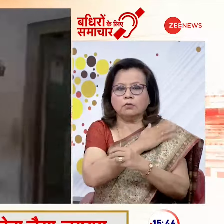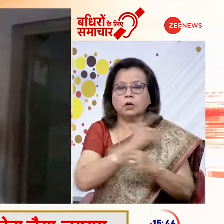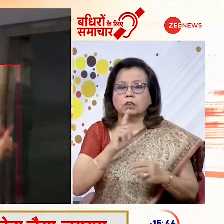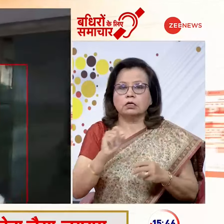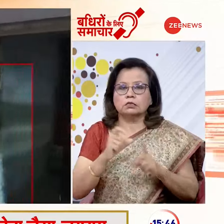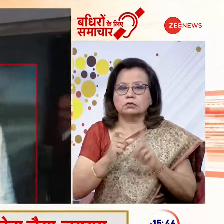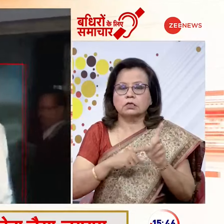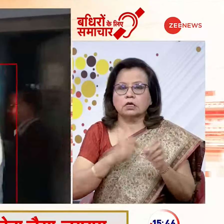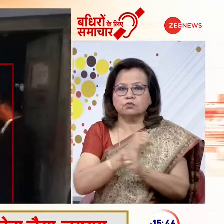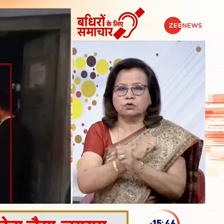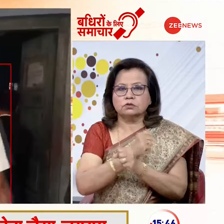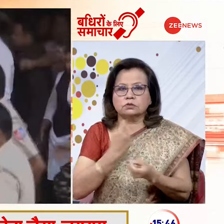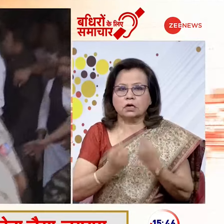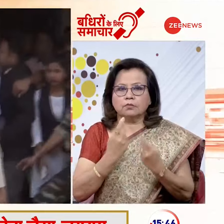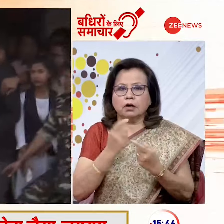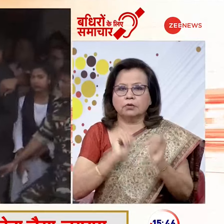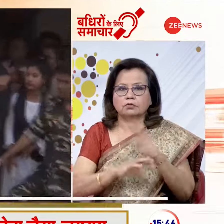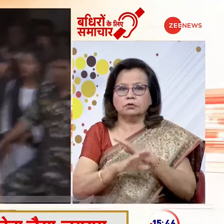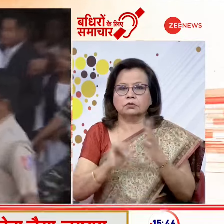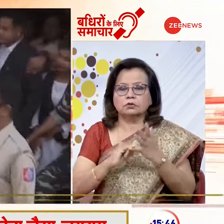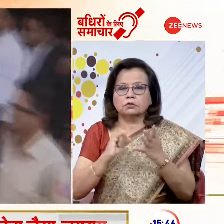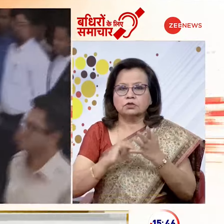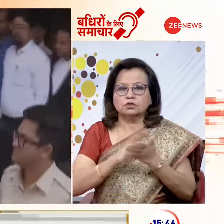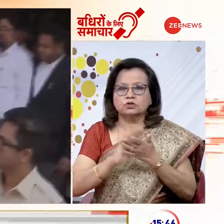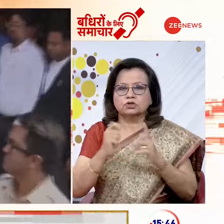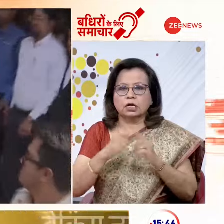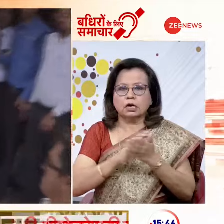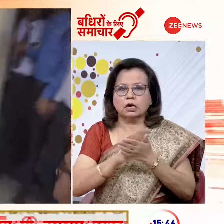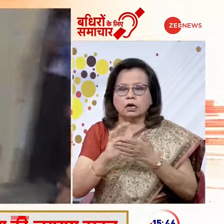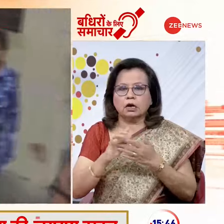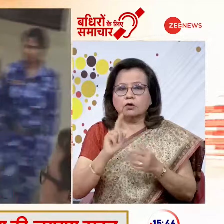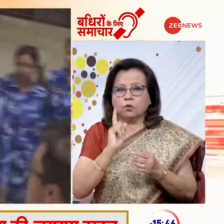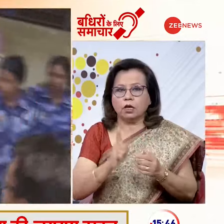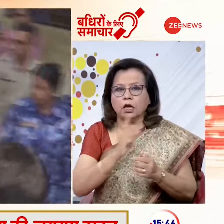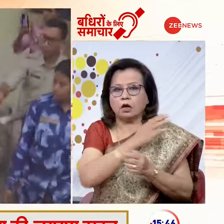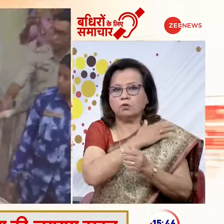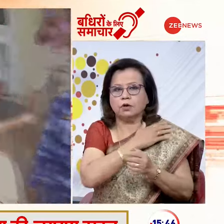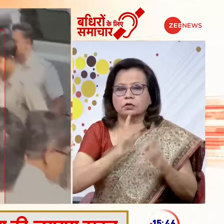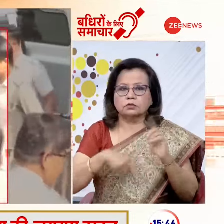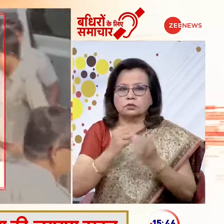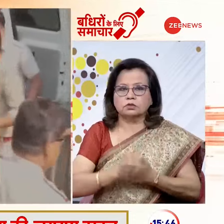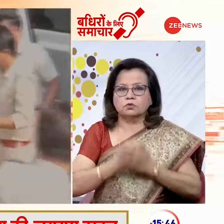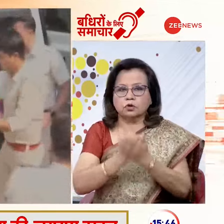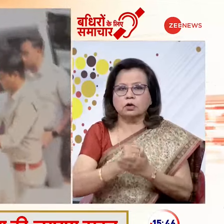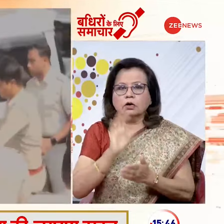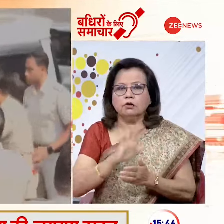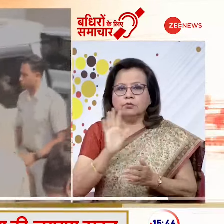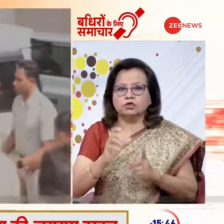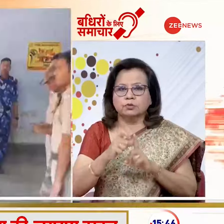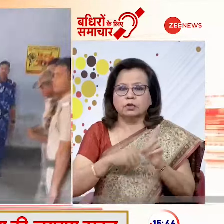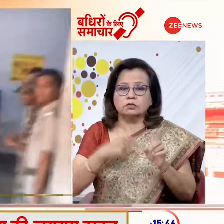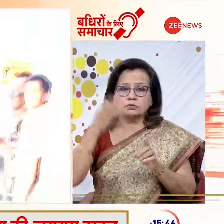दिन की पुलिस रिमान पर भेज दिया शाह जहां शेक वही आरूपी है जिसके समर्थकों ने 55 दिन